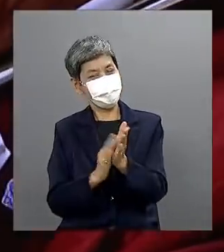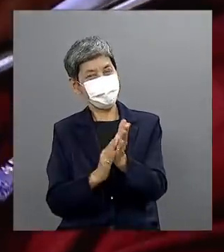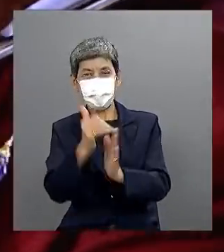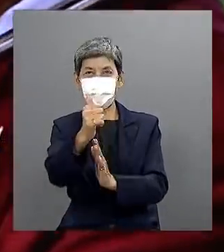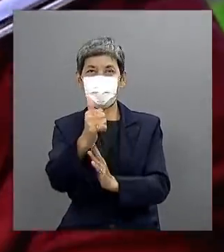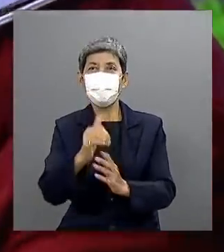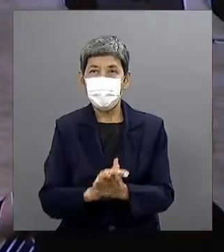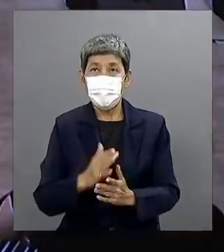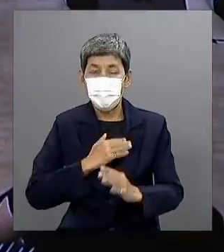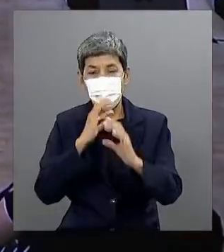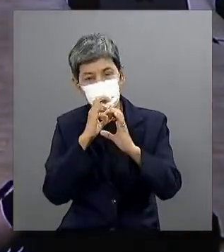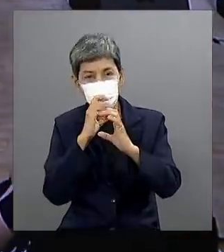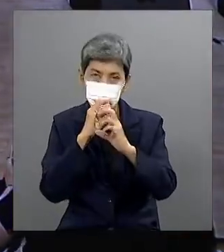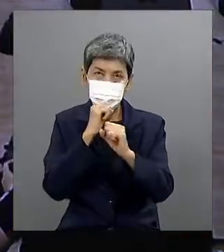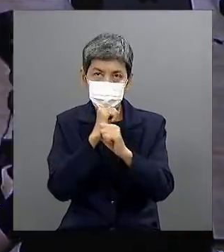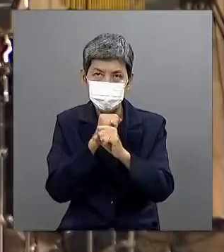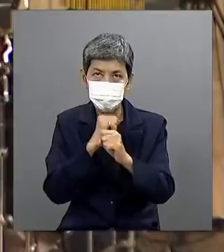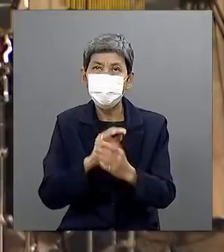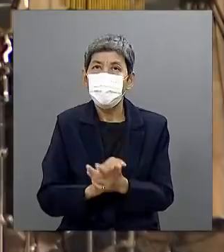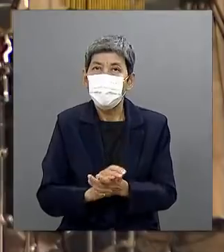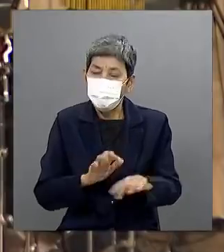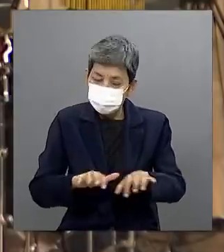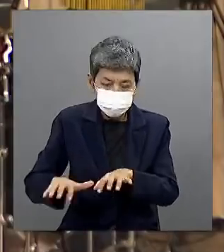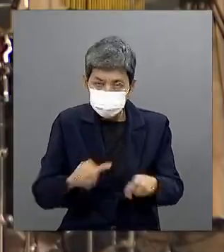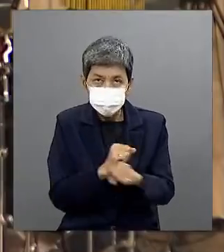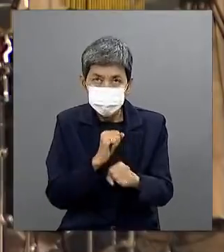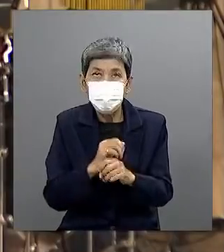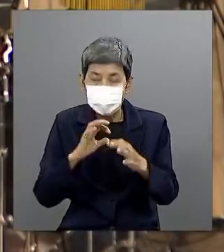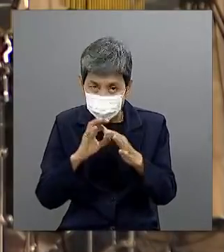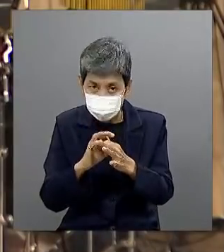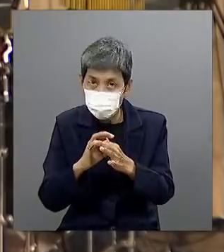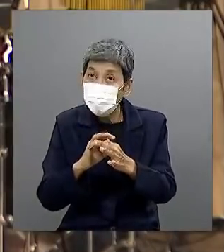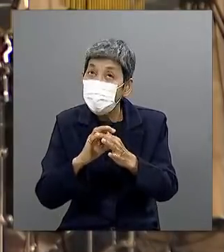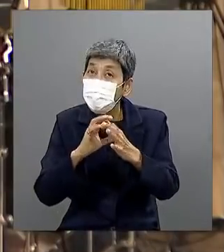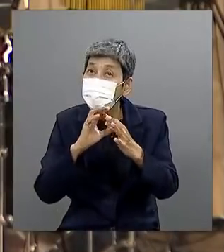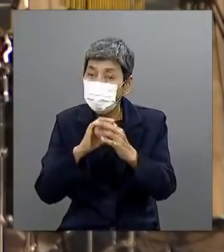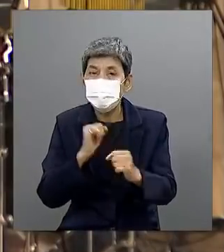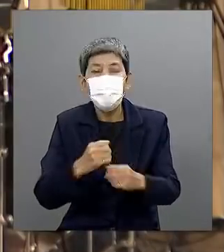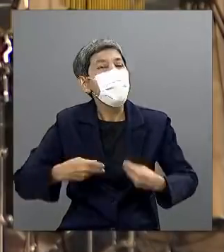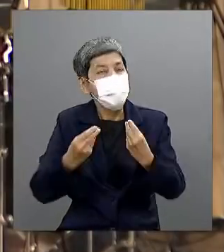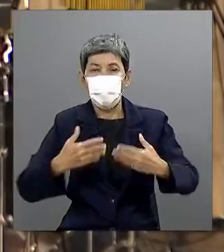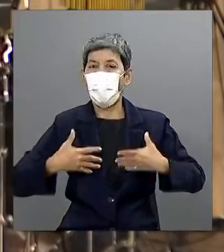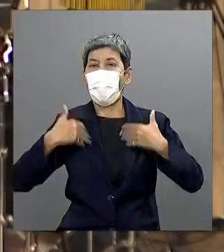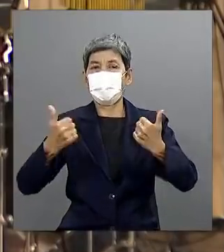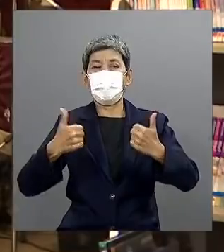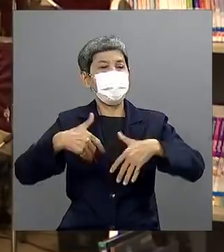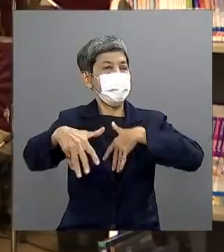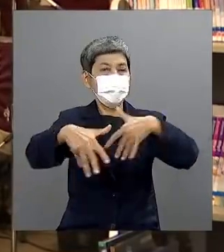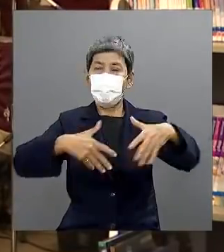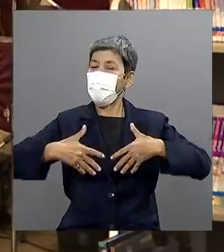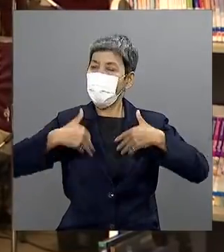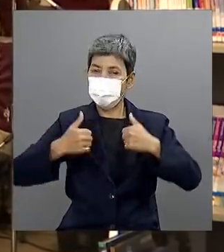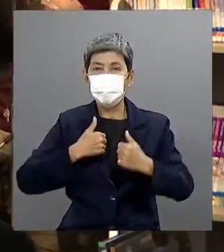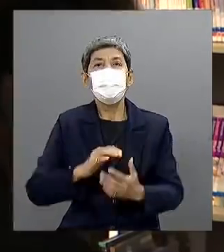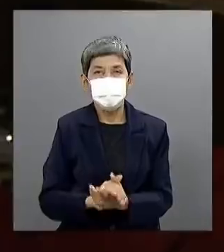รีการเล่นดนตรีนั้นเป็นส่วนหนึ่งของการให้ความสุขแก่ประชาชนและผู้จ้างต่างประเ